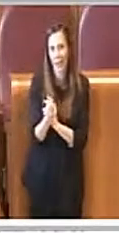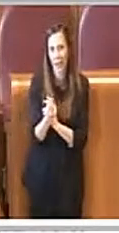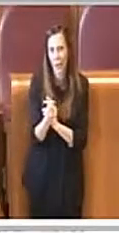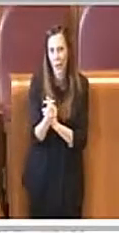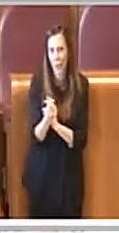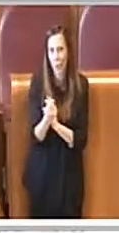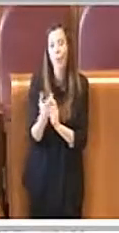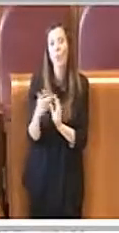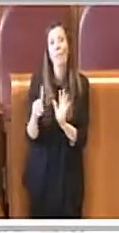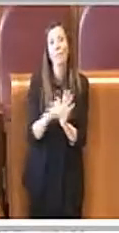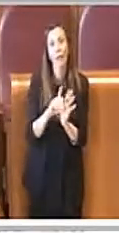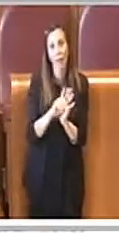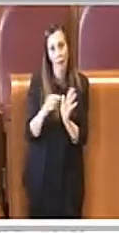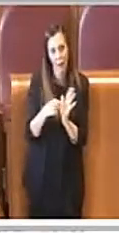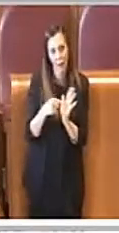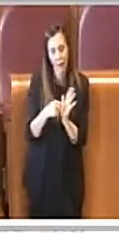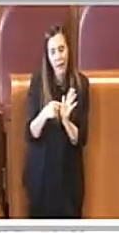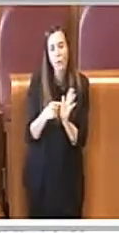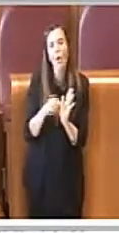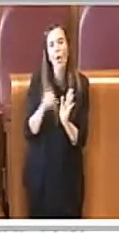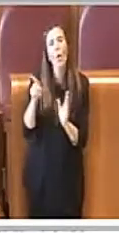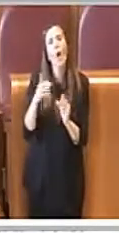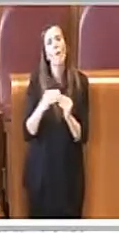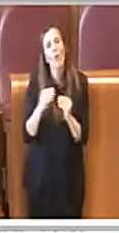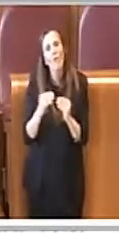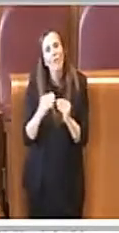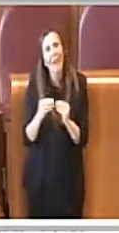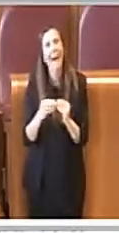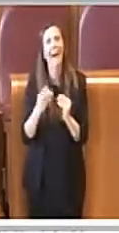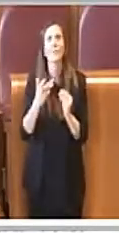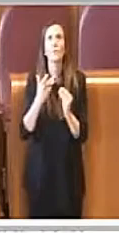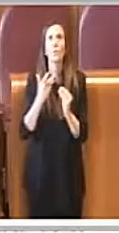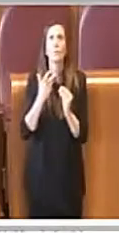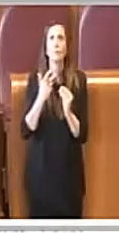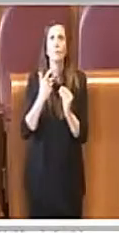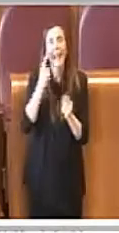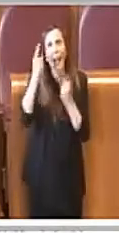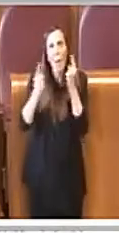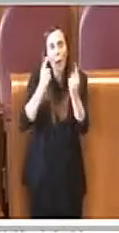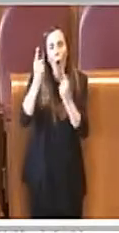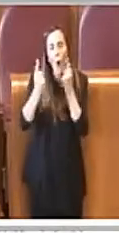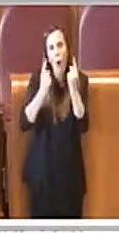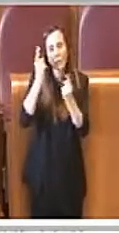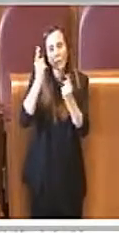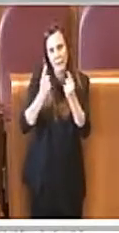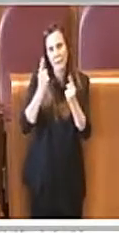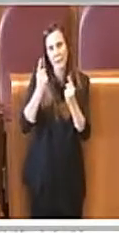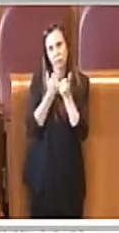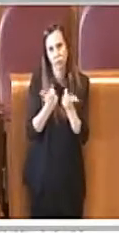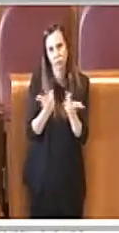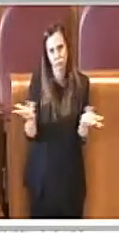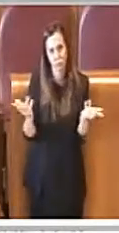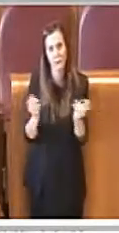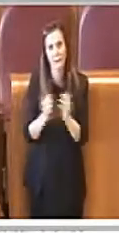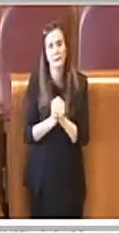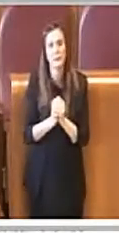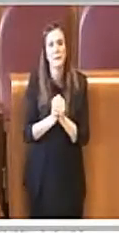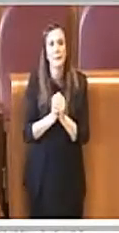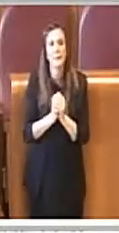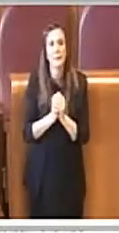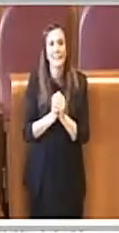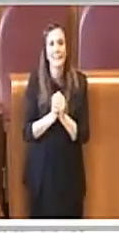di quel decreto avevano formulato una serie di ipotesi. Ora, che cosa,